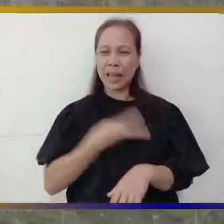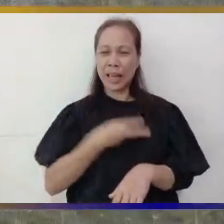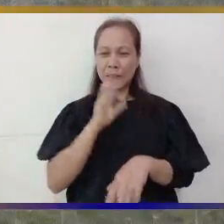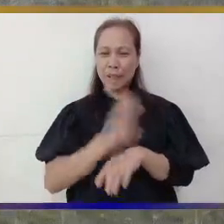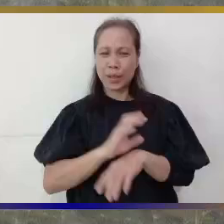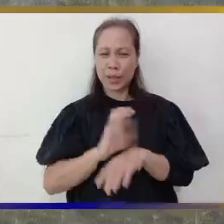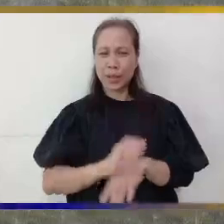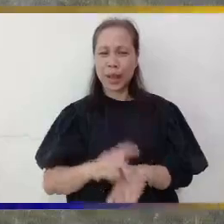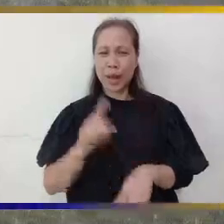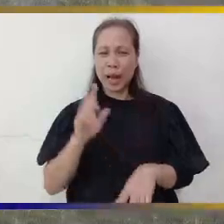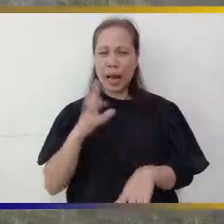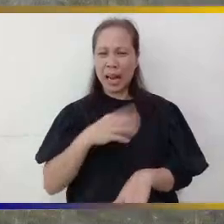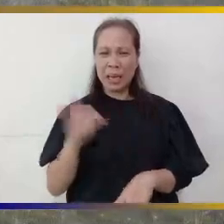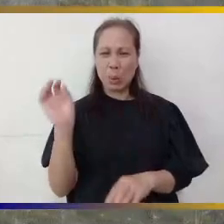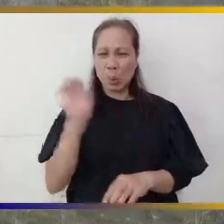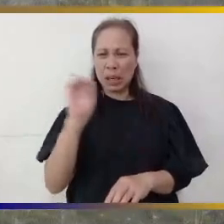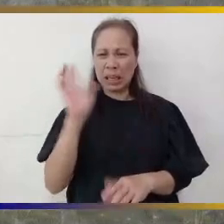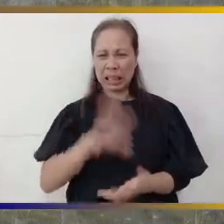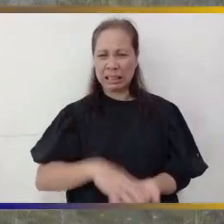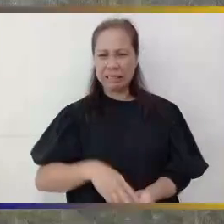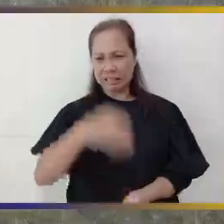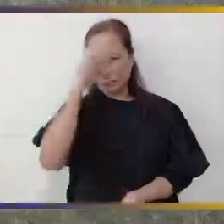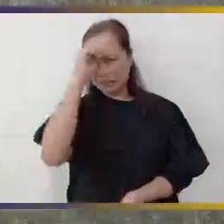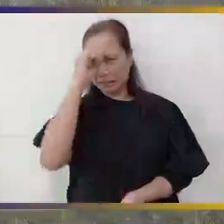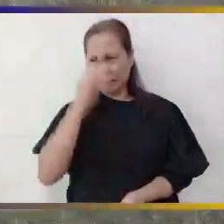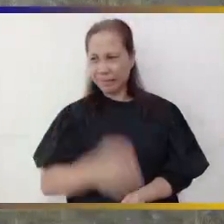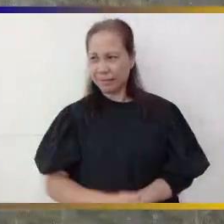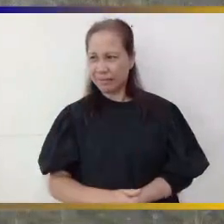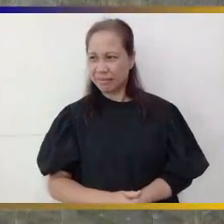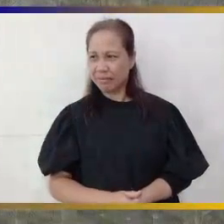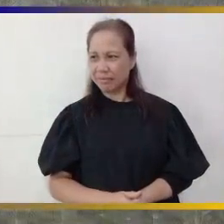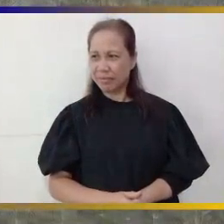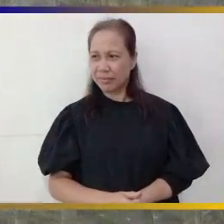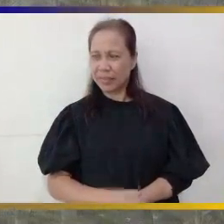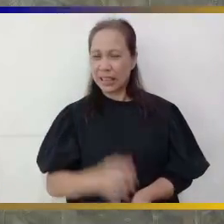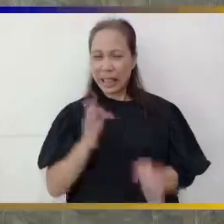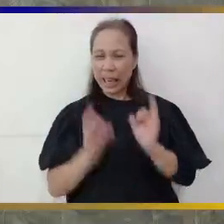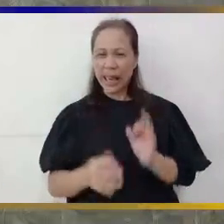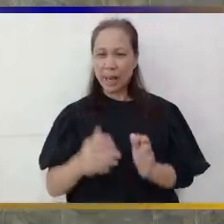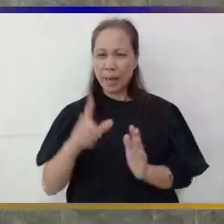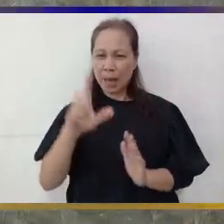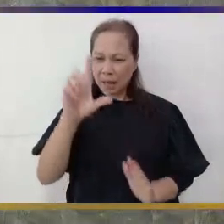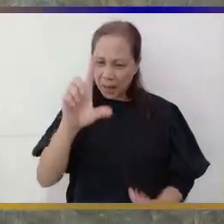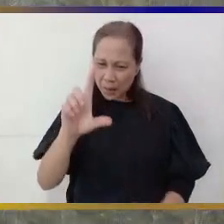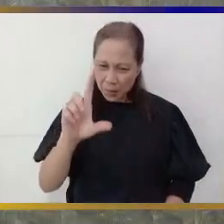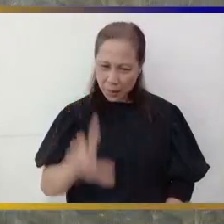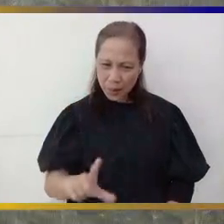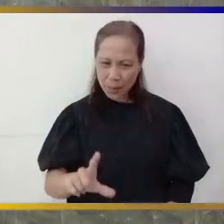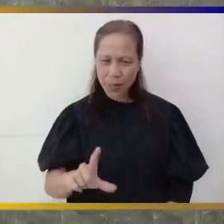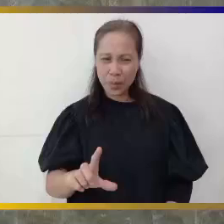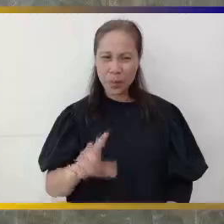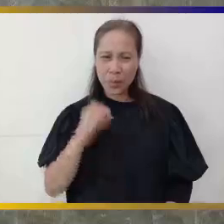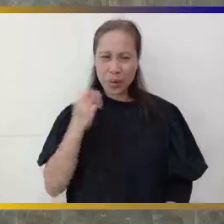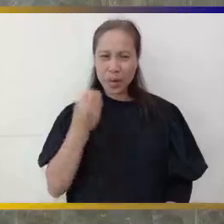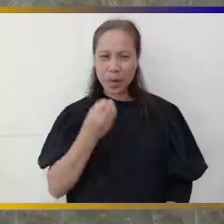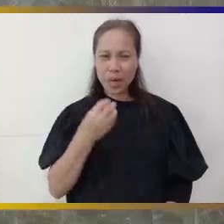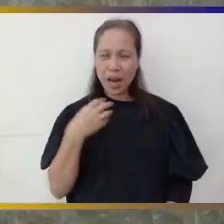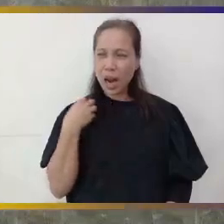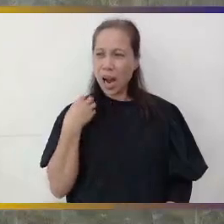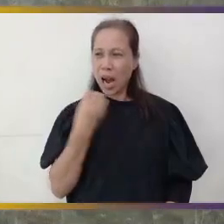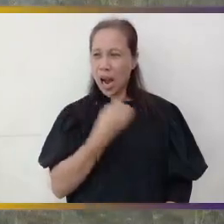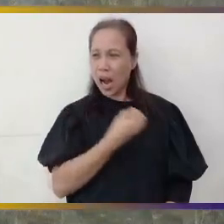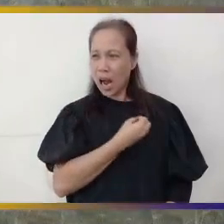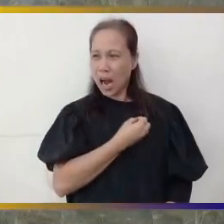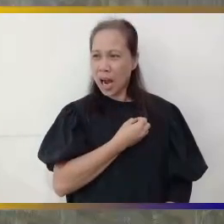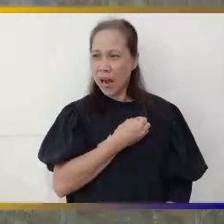na ganito p bumaba yung pagkakilala niyo sa Panginoon apektado na ang lahat